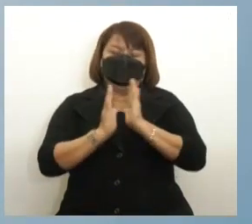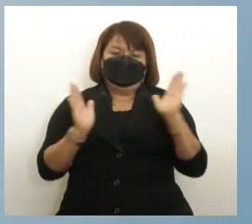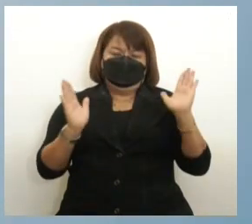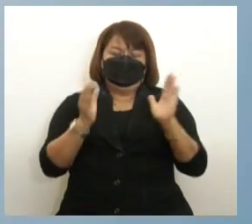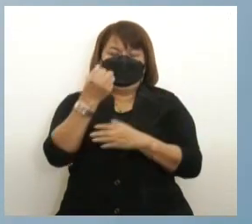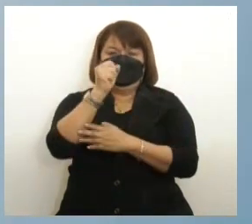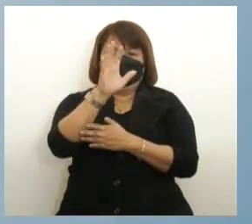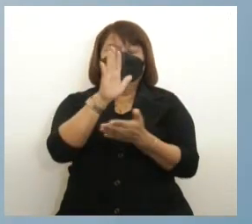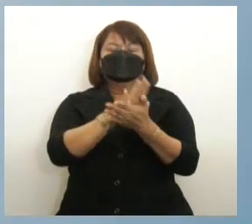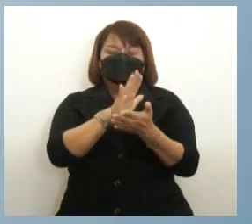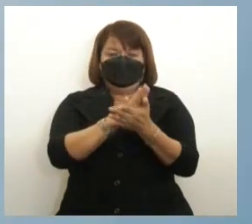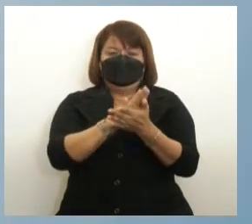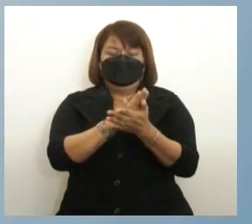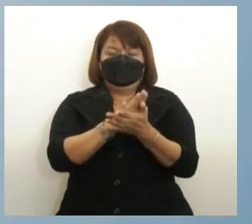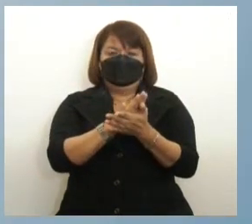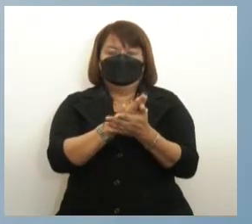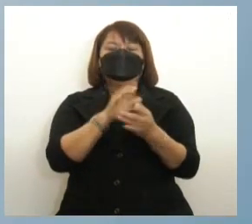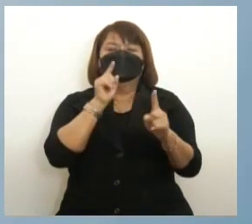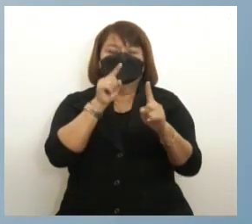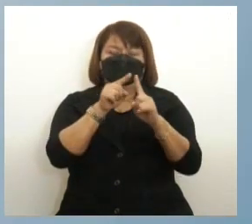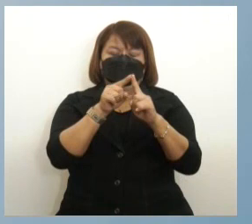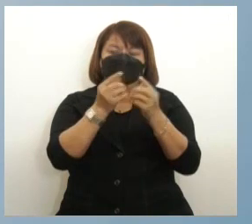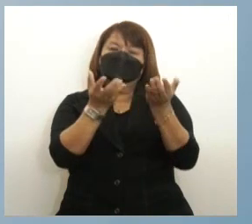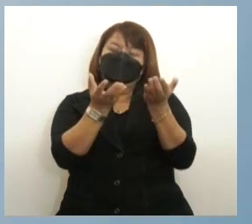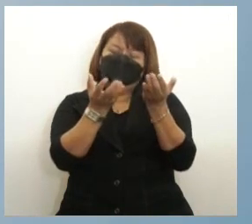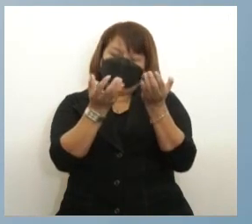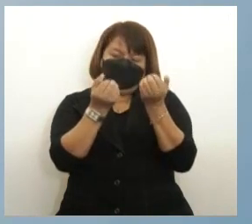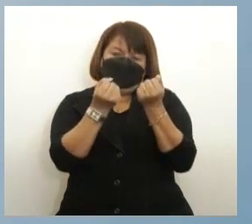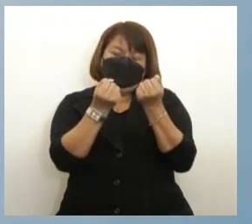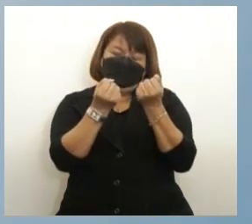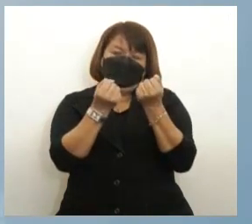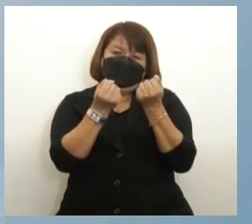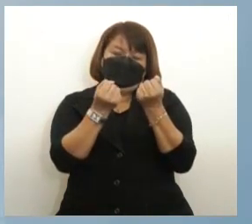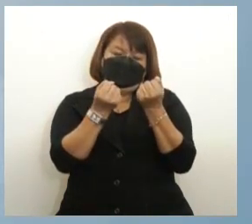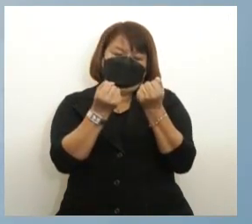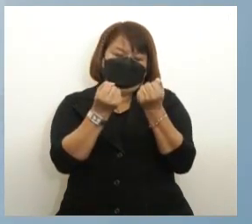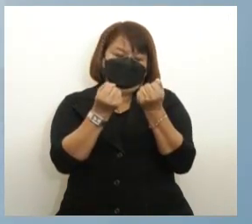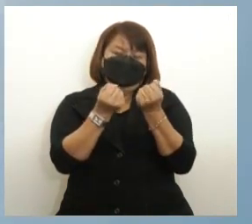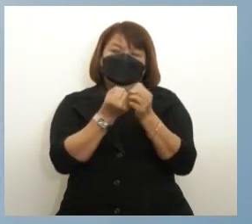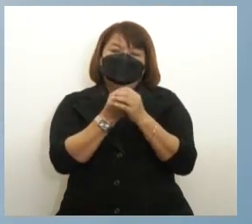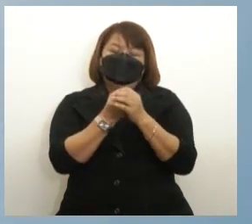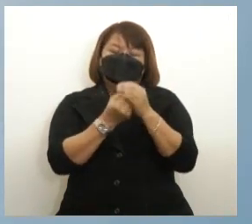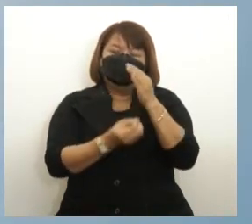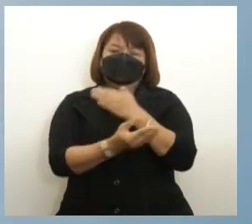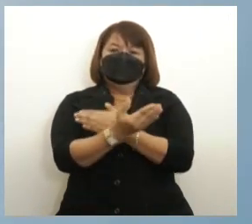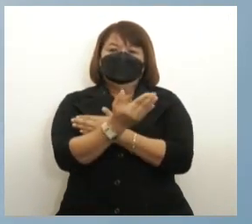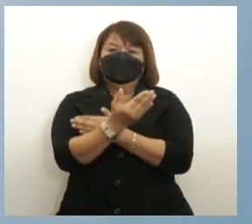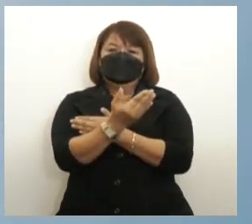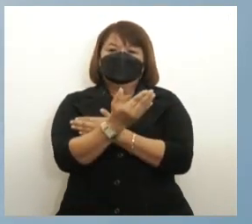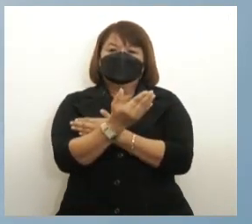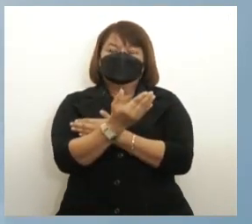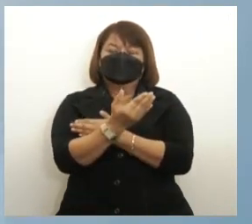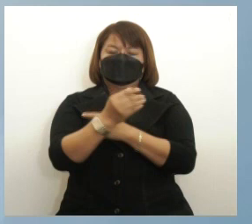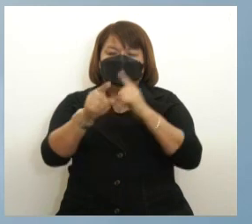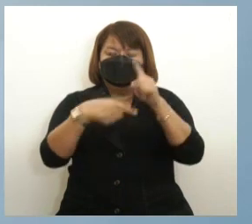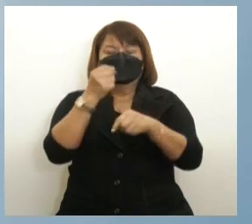15โรงเรียนที่ได้รับนะครับโอกาสในการที่จะไปปฏิบัติ